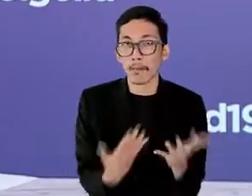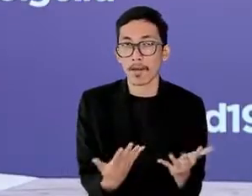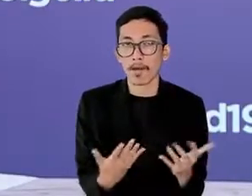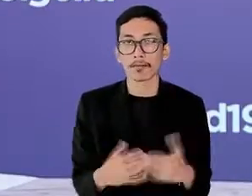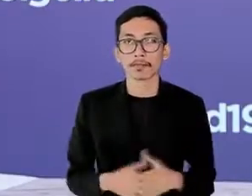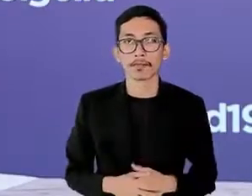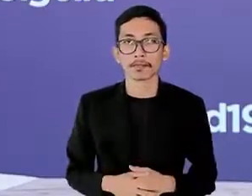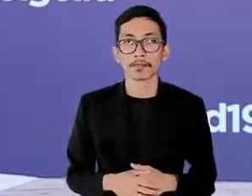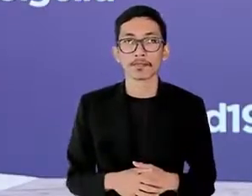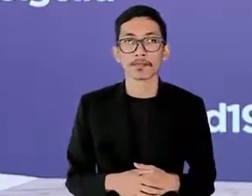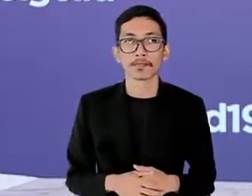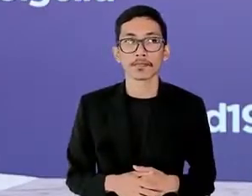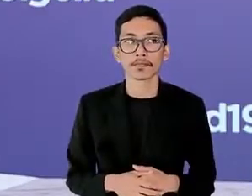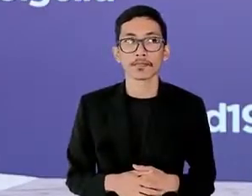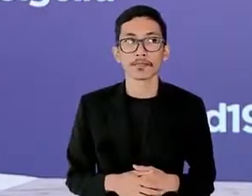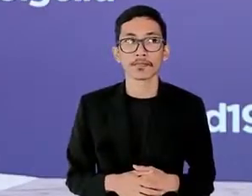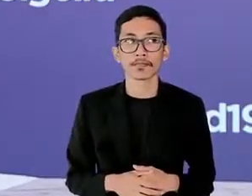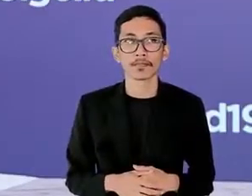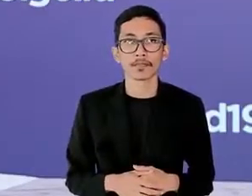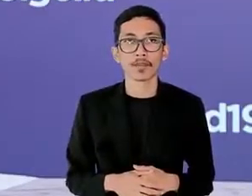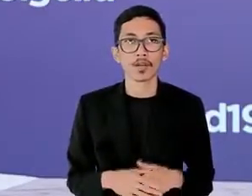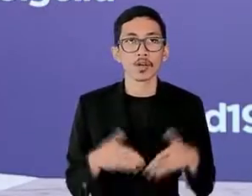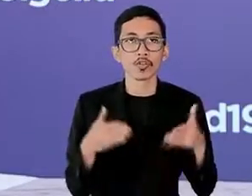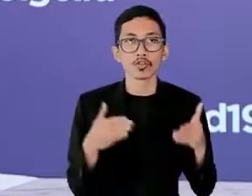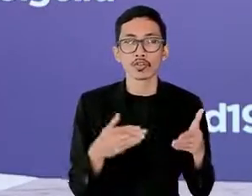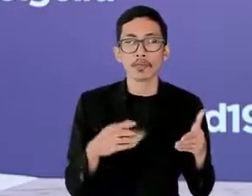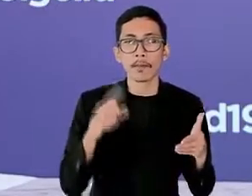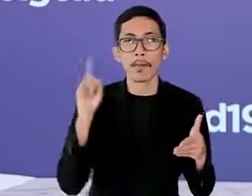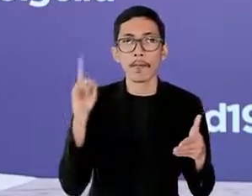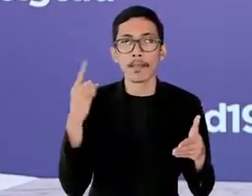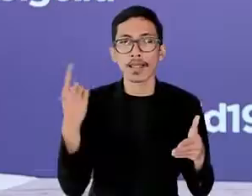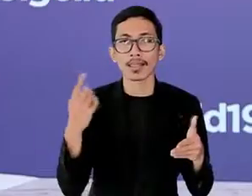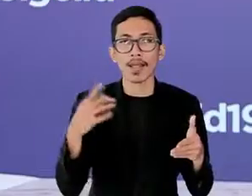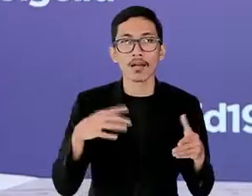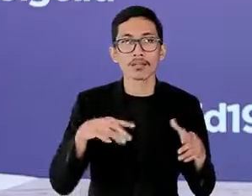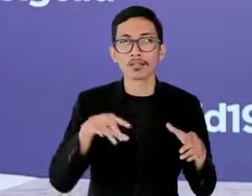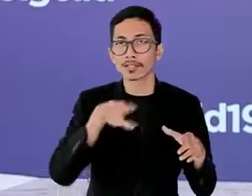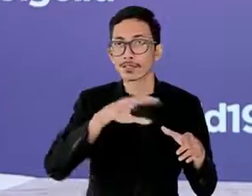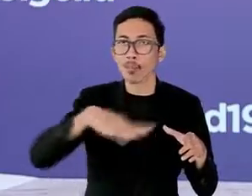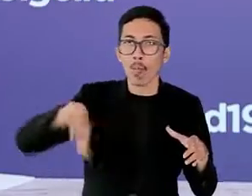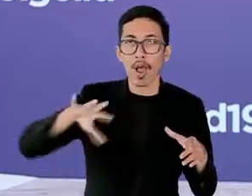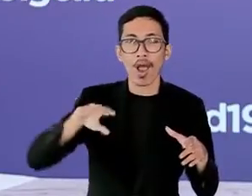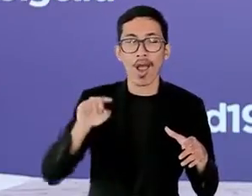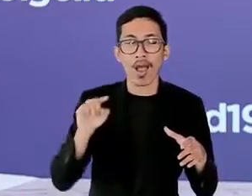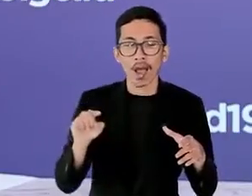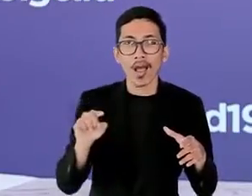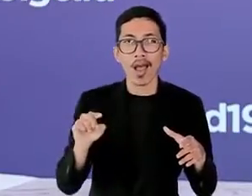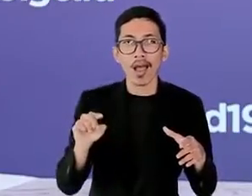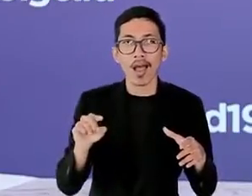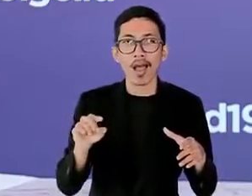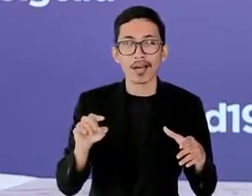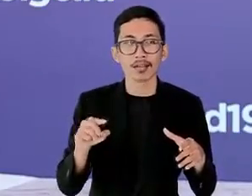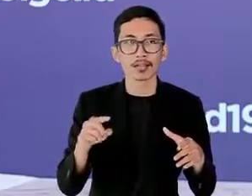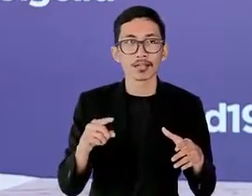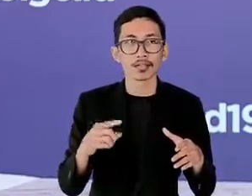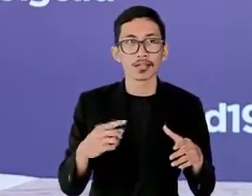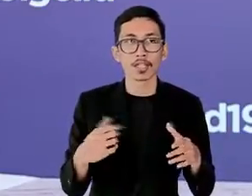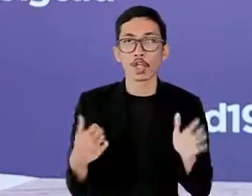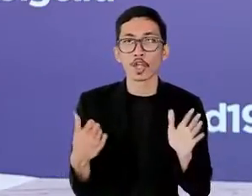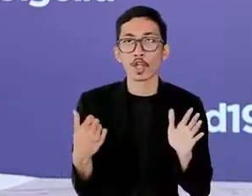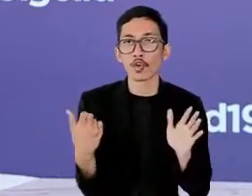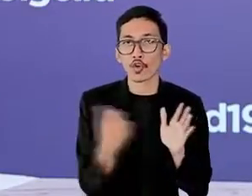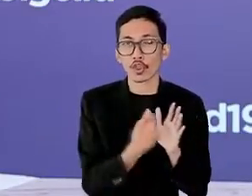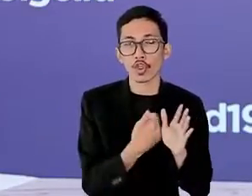pengaturan operasional sektor esensial pemerintah di semua level akan merujuk kepada keputusan Menteri